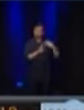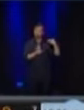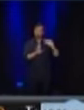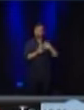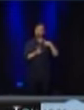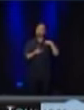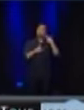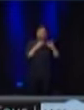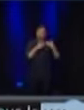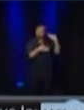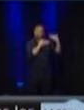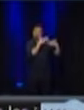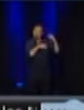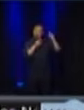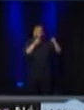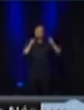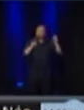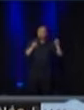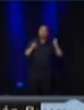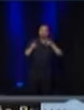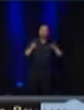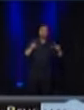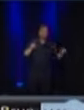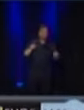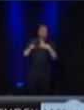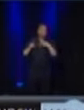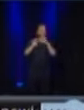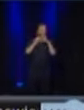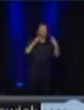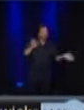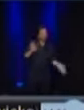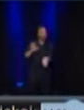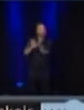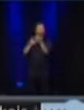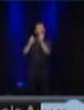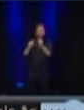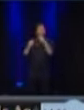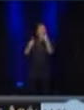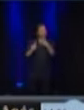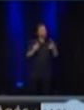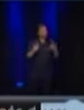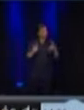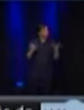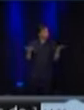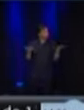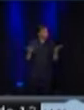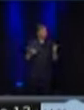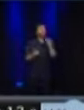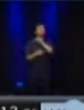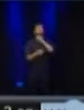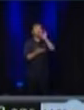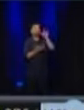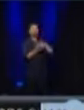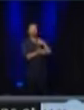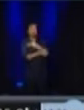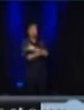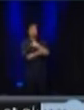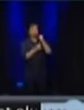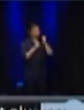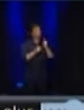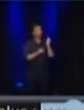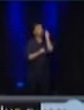pratiquent, sont capables de faire de la vaccination pour nos enfants aussi. Fait que c'est pas uniquement dans les centres de vaccination. Il y a